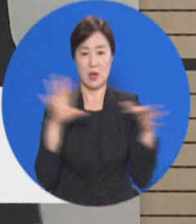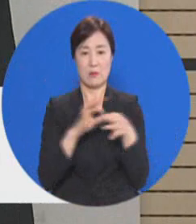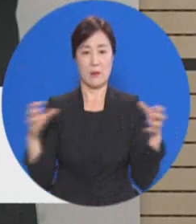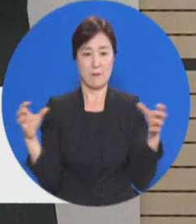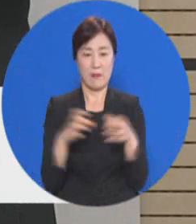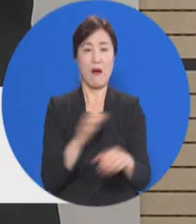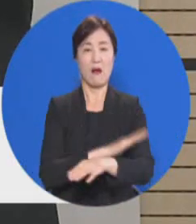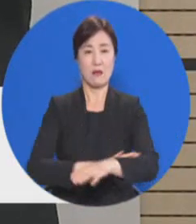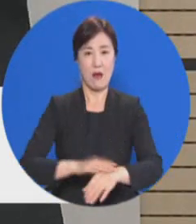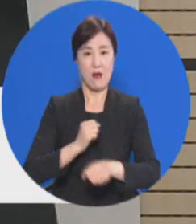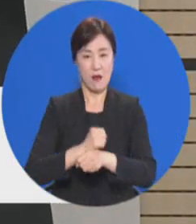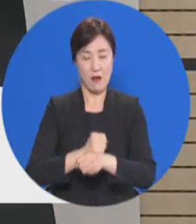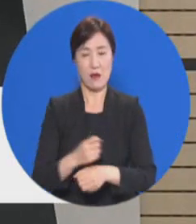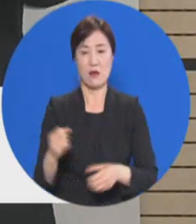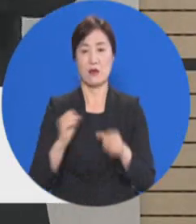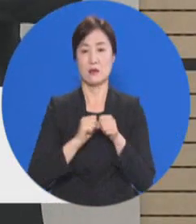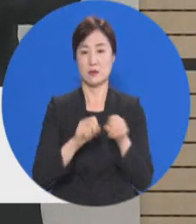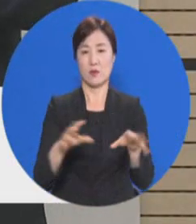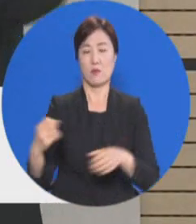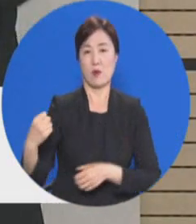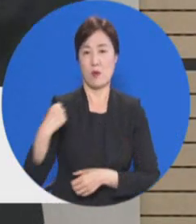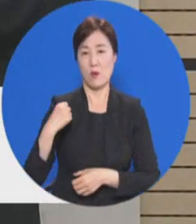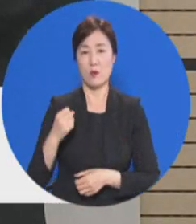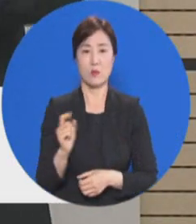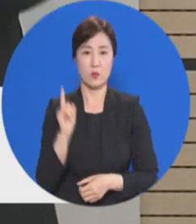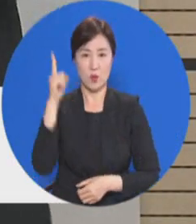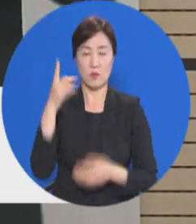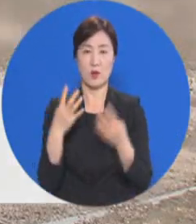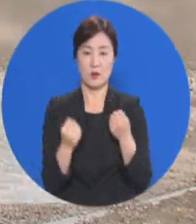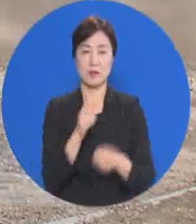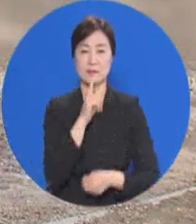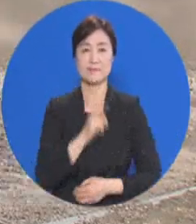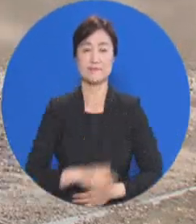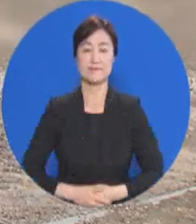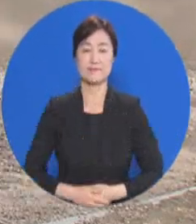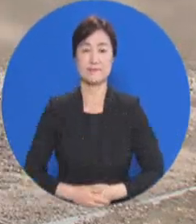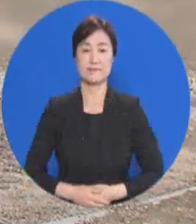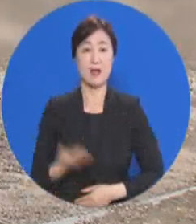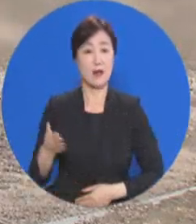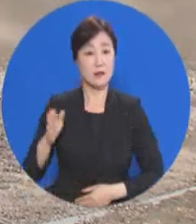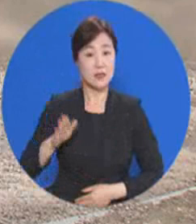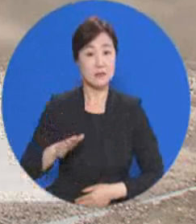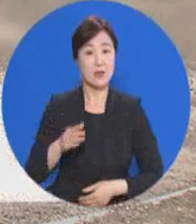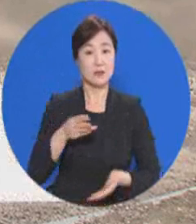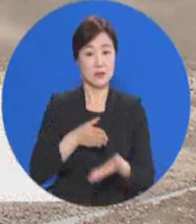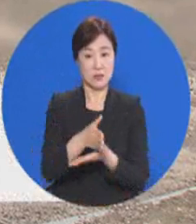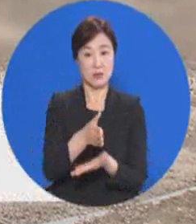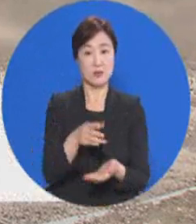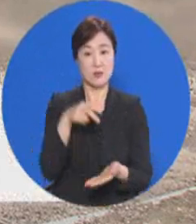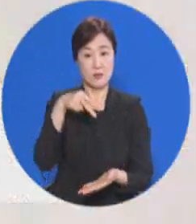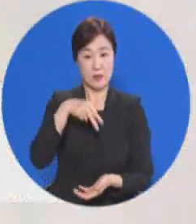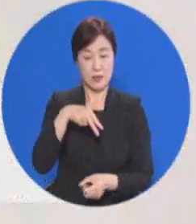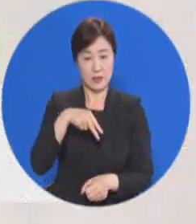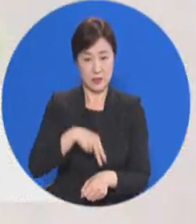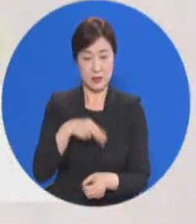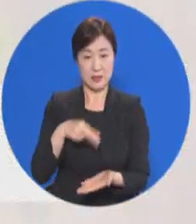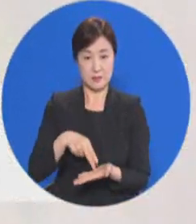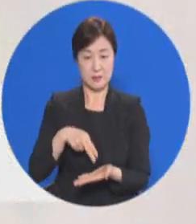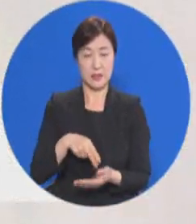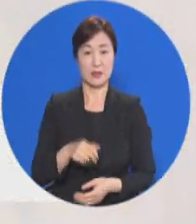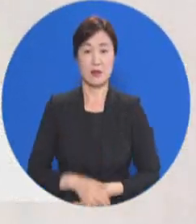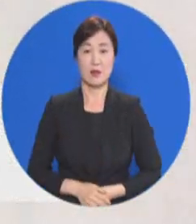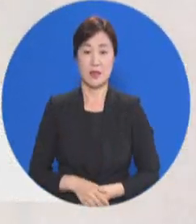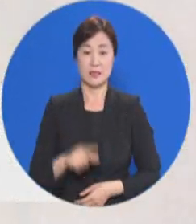잘하여 전파력이 높을 거라고 추정을 하고 있습니다. 그런데 의료진들 사이에선 GH유형이 다른